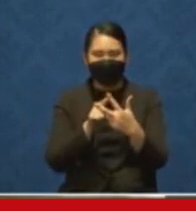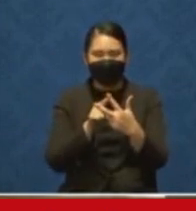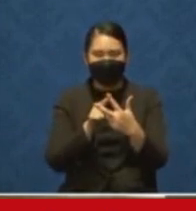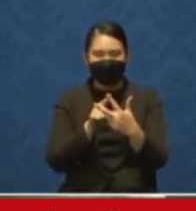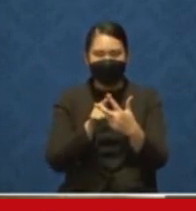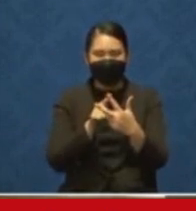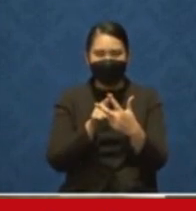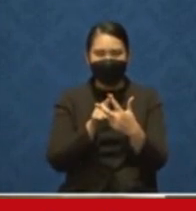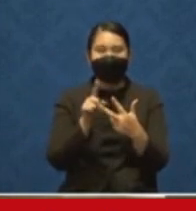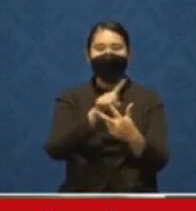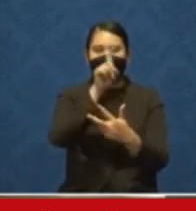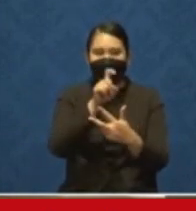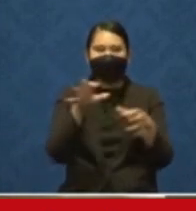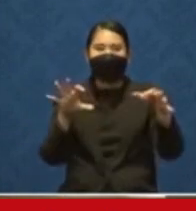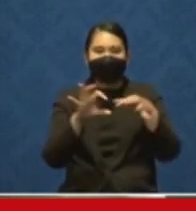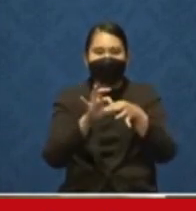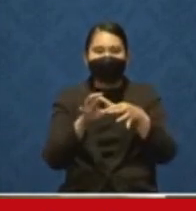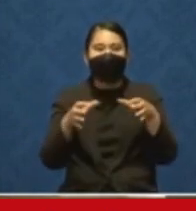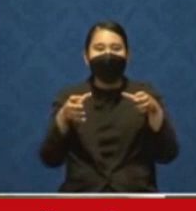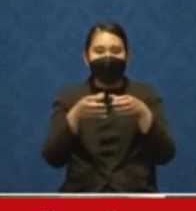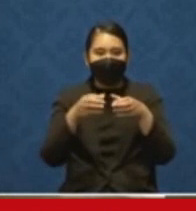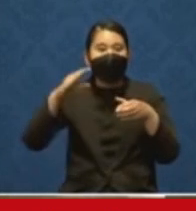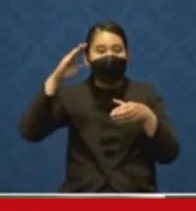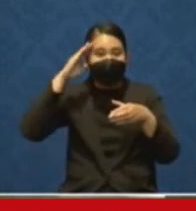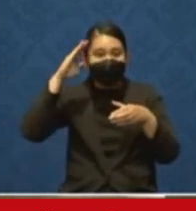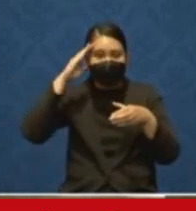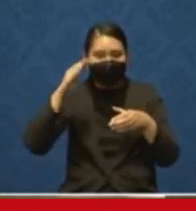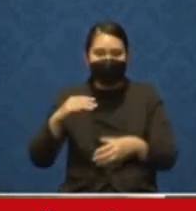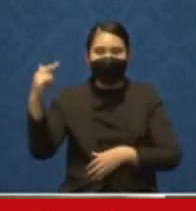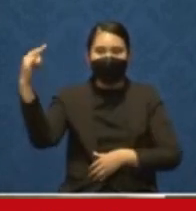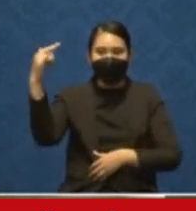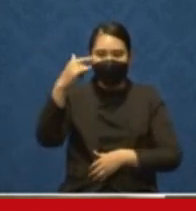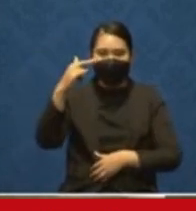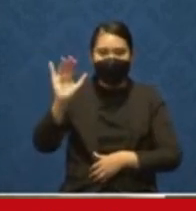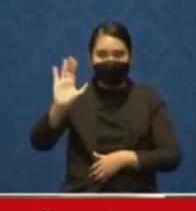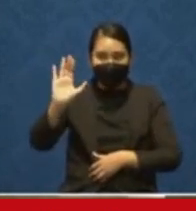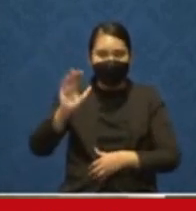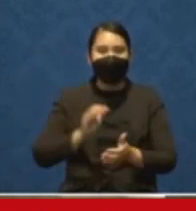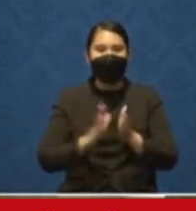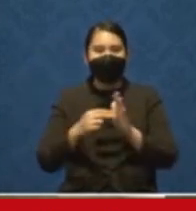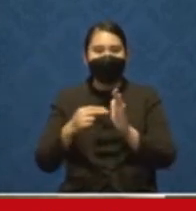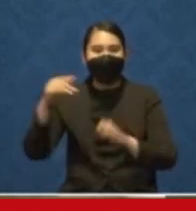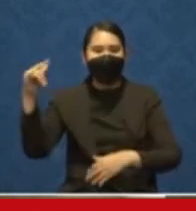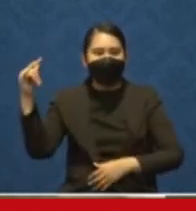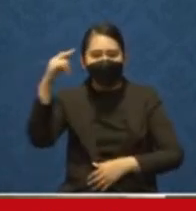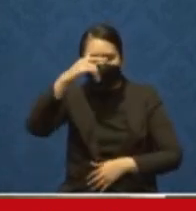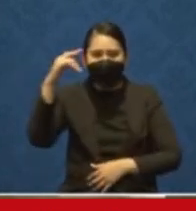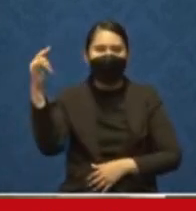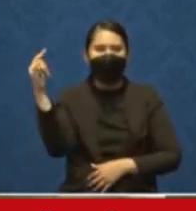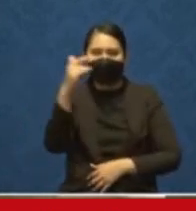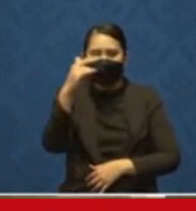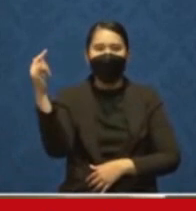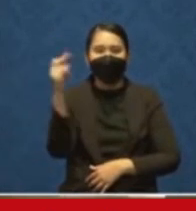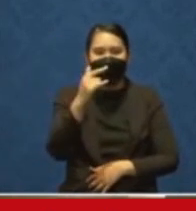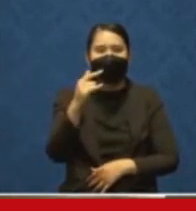อุ้ยทำไมอนุญาตให้เขาเข้ามาเหรอเขาก็บอกว่าไม่เอาญาติ 2สงสัยเกี่ยวกับสมรรถนะของ